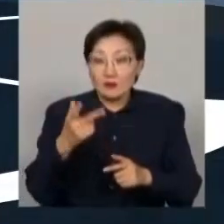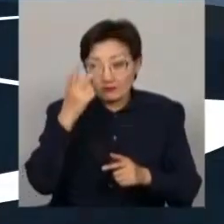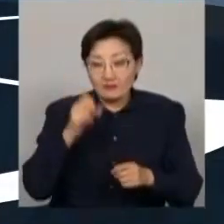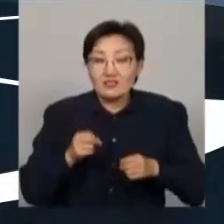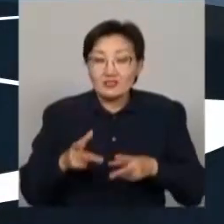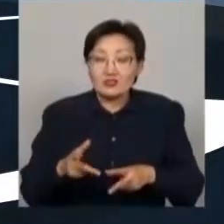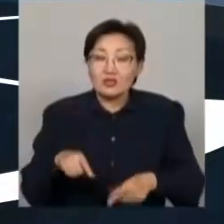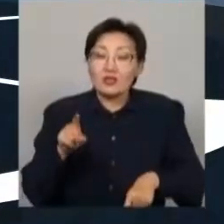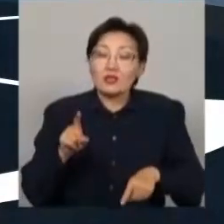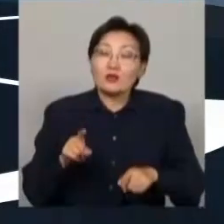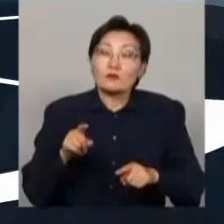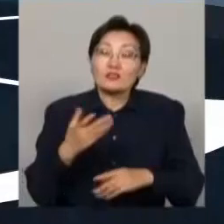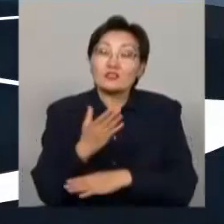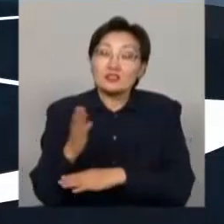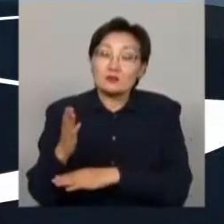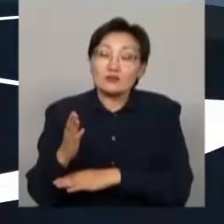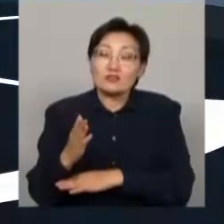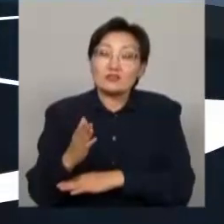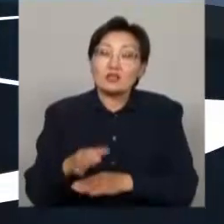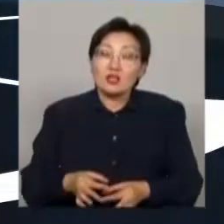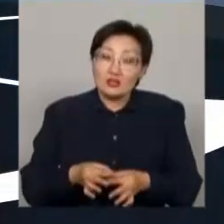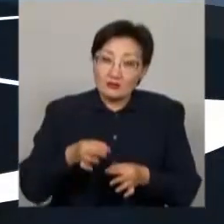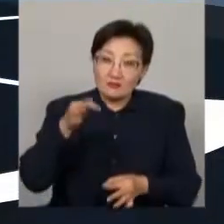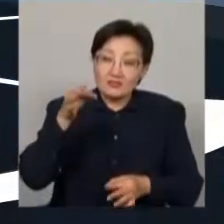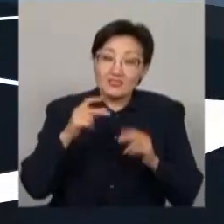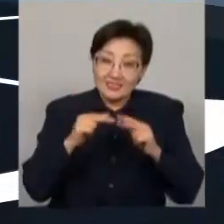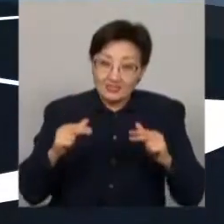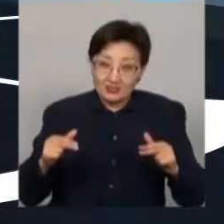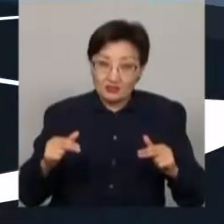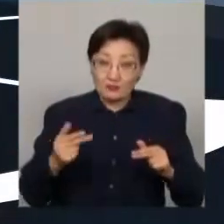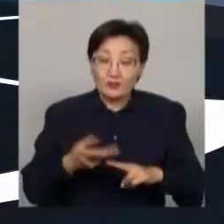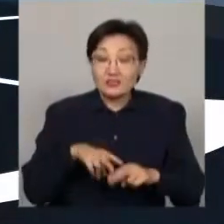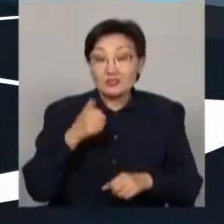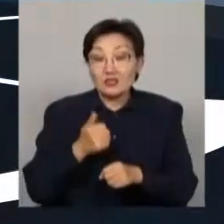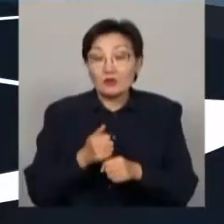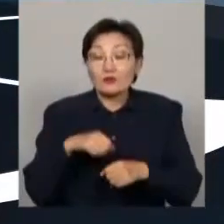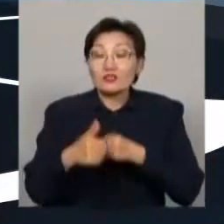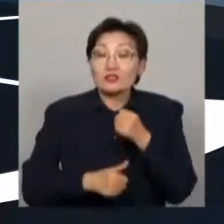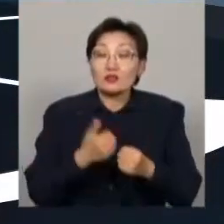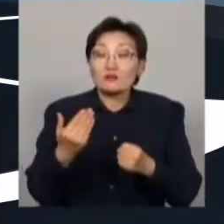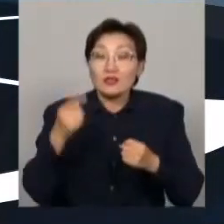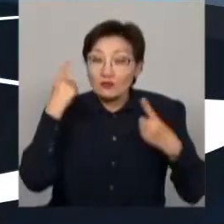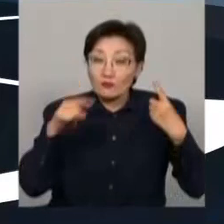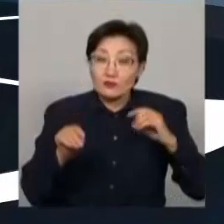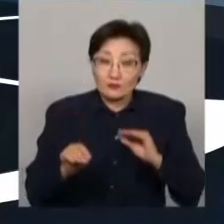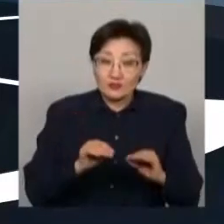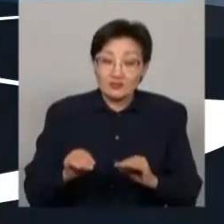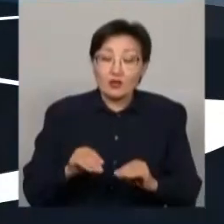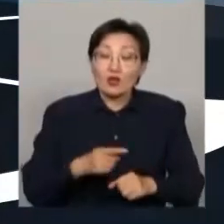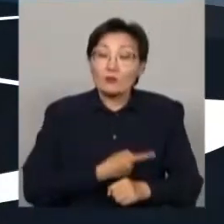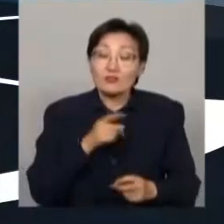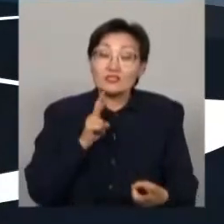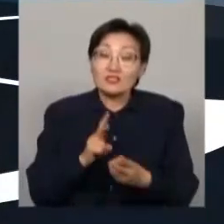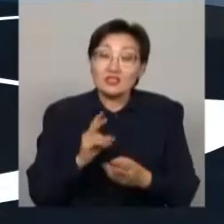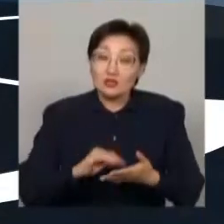выбрасывать. Ветки, пни, дрова и даже стволы новогодних елей. Это основной материал для его творчества. С мастером